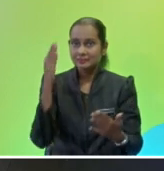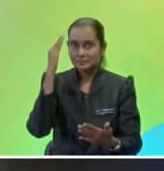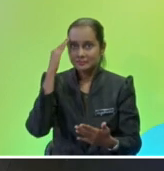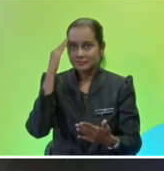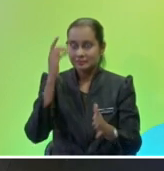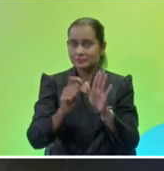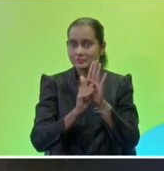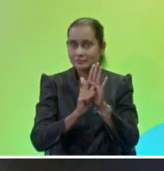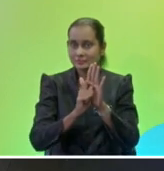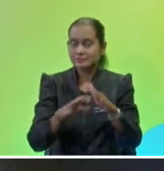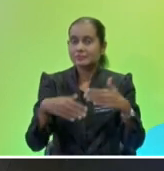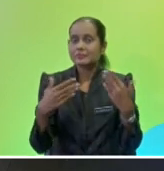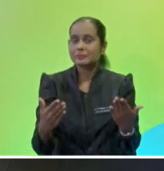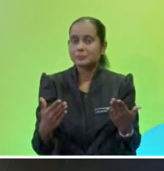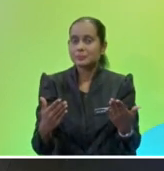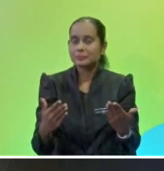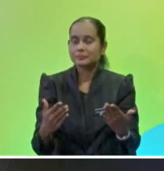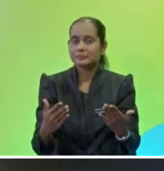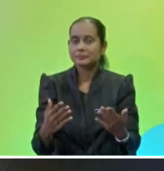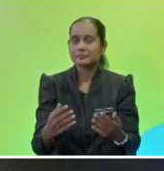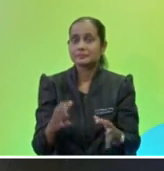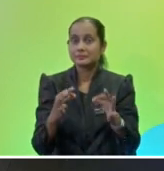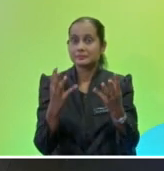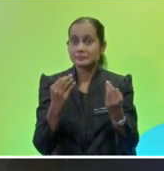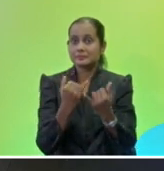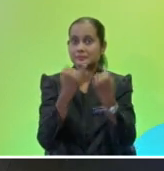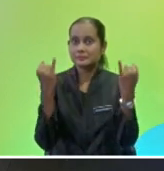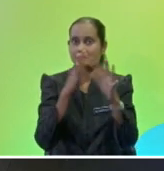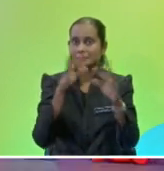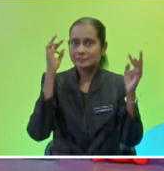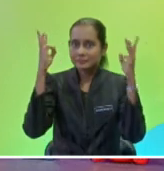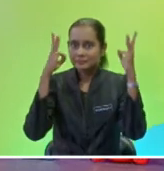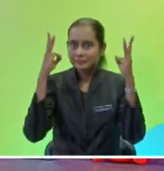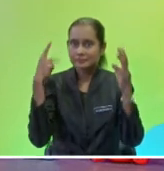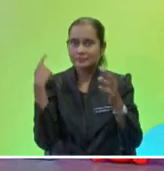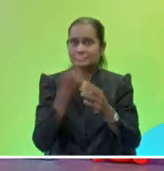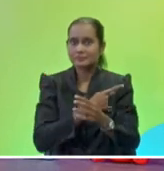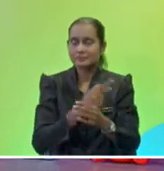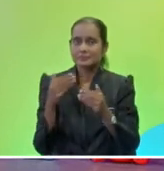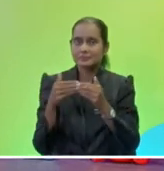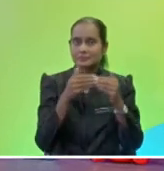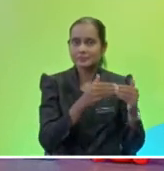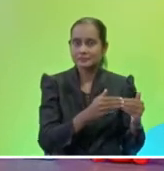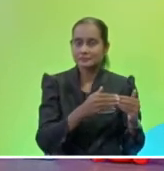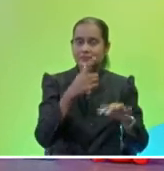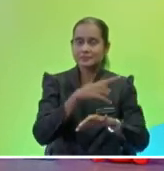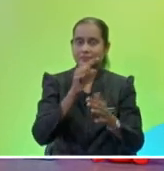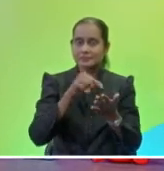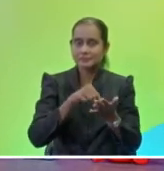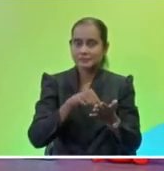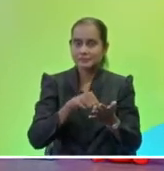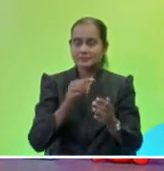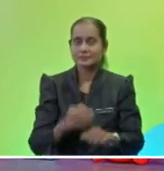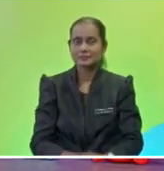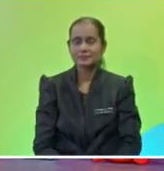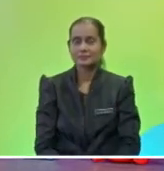tambah tuh macam mana sebenarnya kalau masih belum jelas Jangan risau kita akan sambung lagi kelas kita selepas ini bersama tetapi